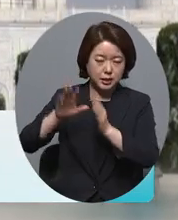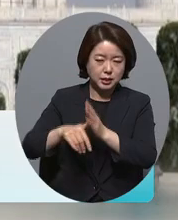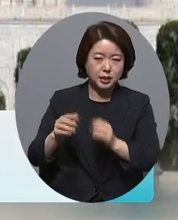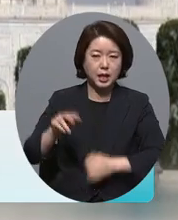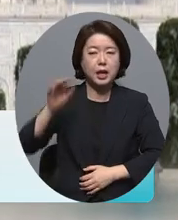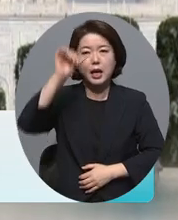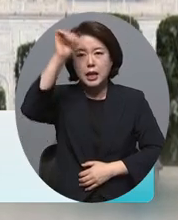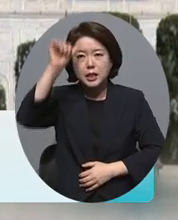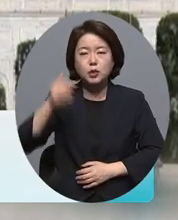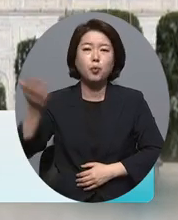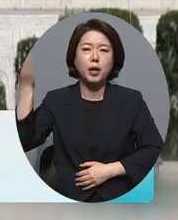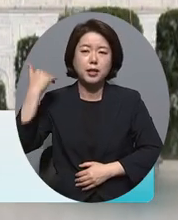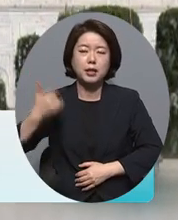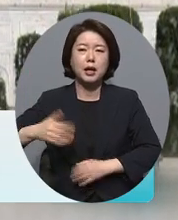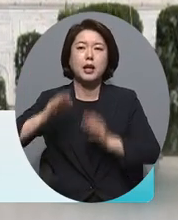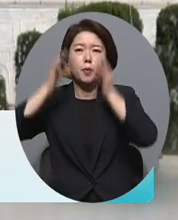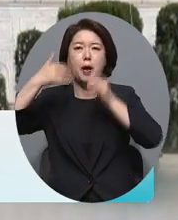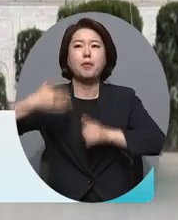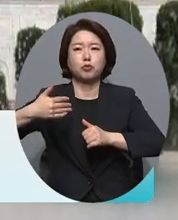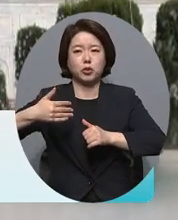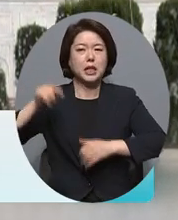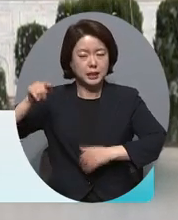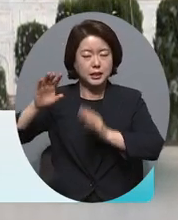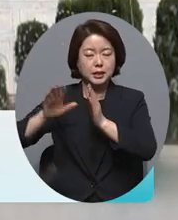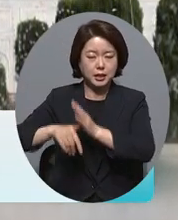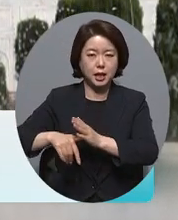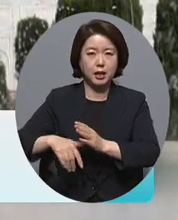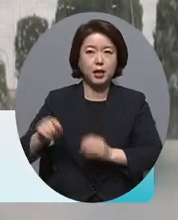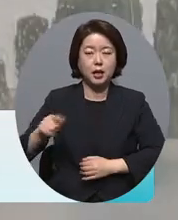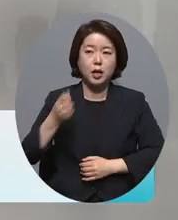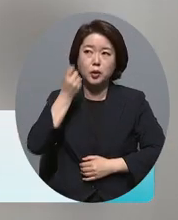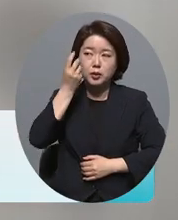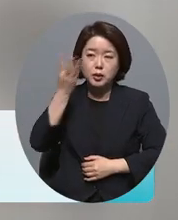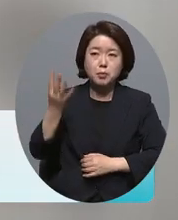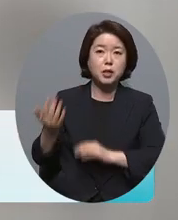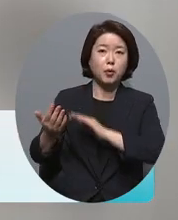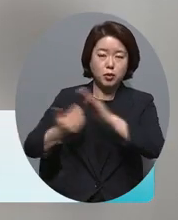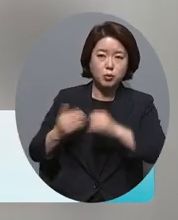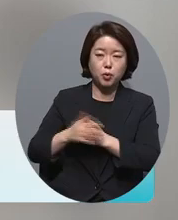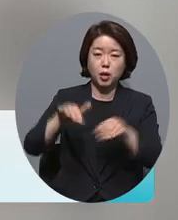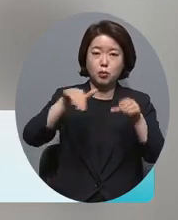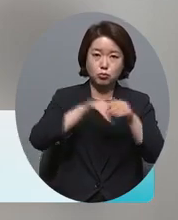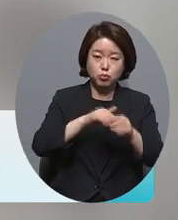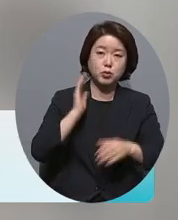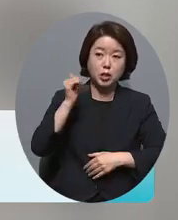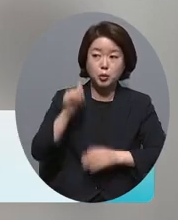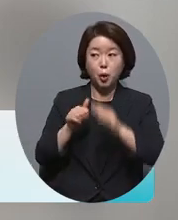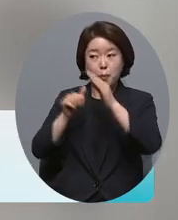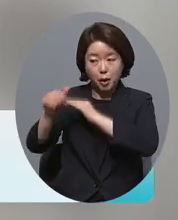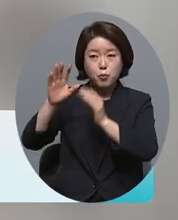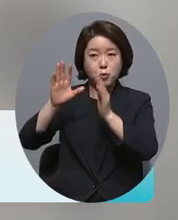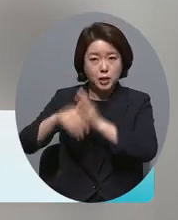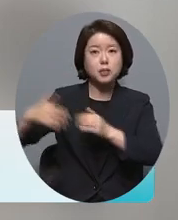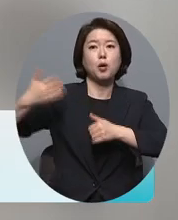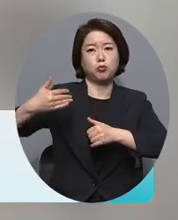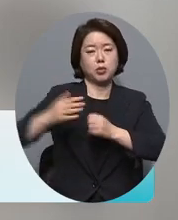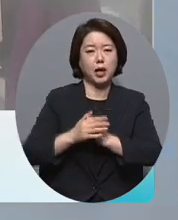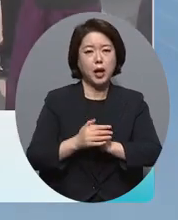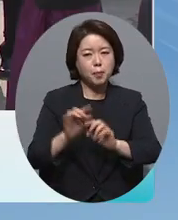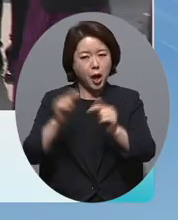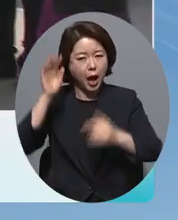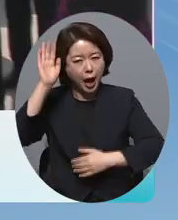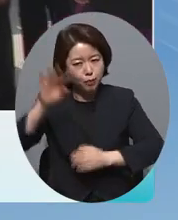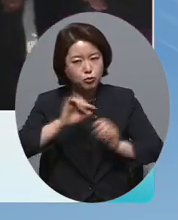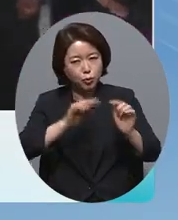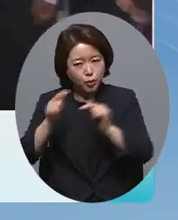좀 간곡하게 부탁을 했다고 해요 이런 당시에 먼저 먼저 방문을 했을 때 이러이러한 행사가